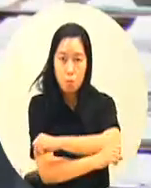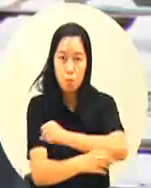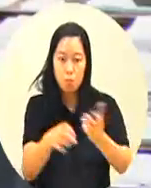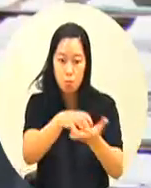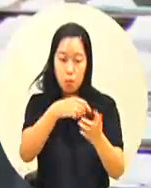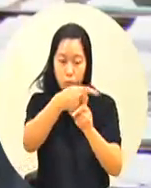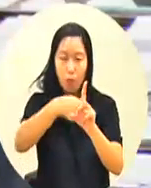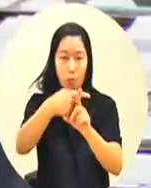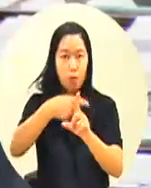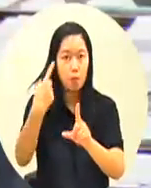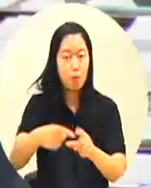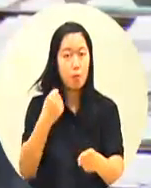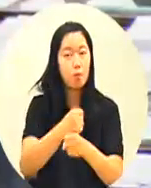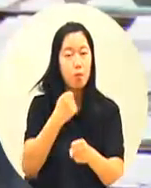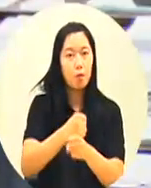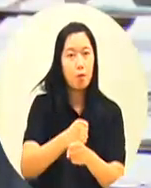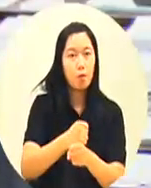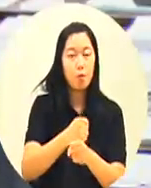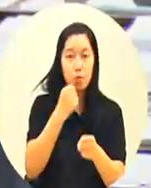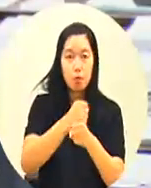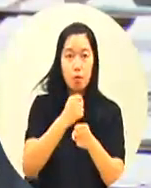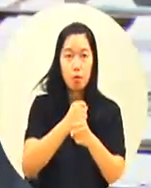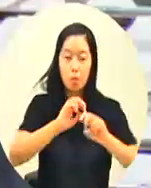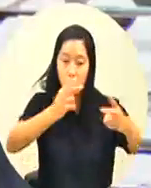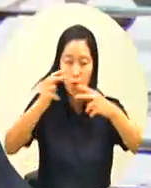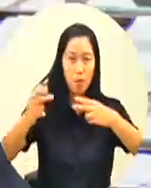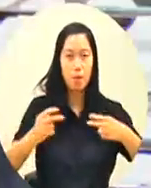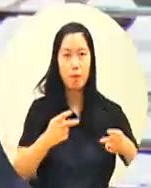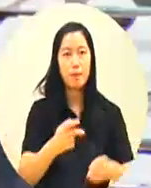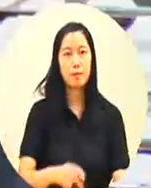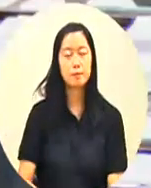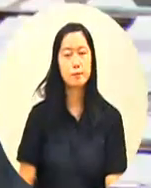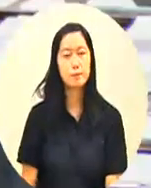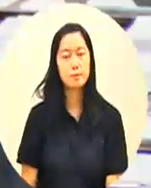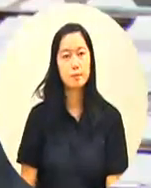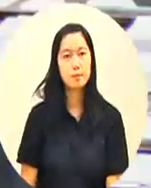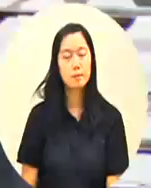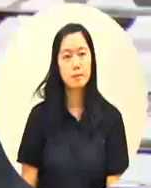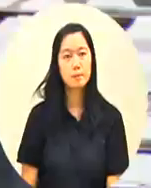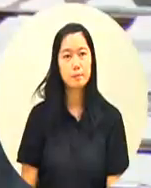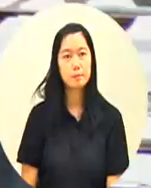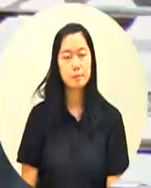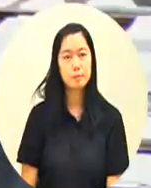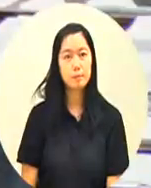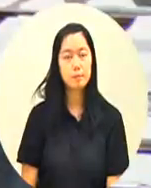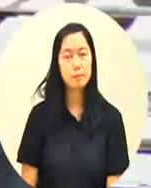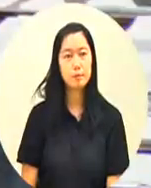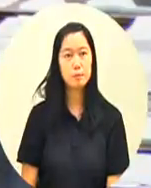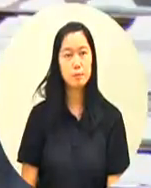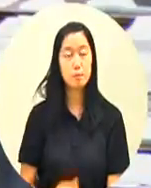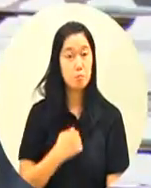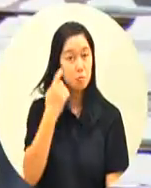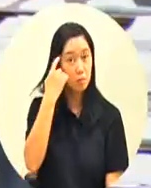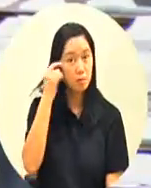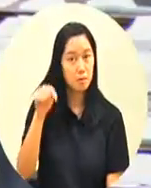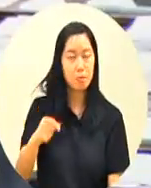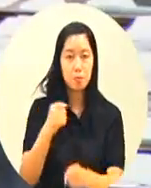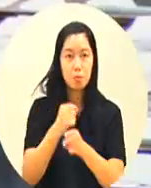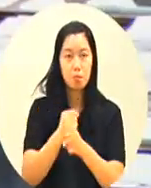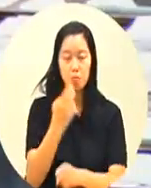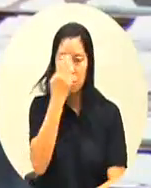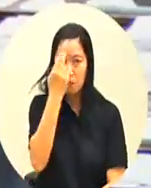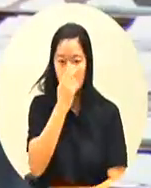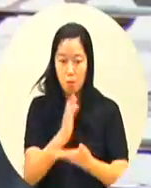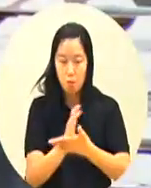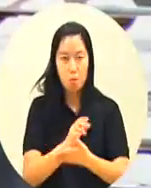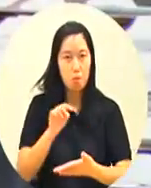再去做调整，然后去做出那个的风险评估。我想做出那个风险评估其实